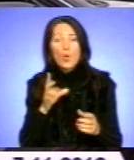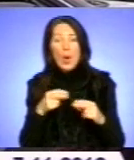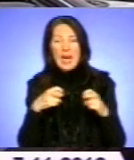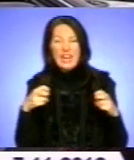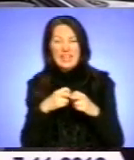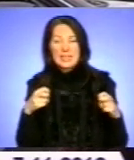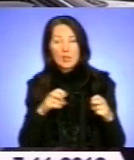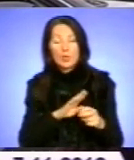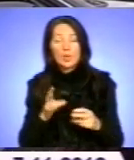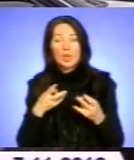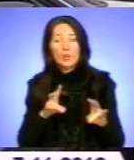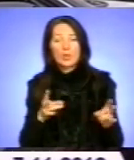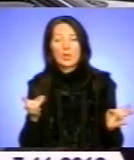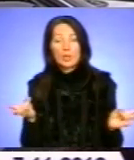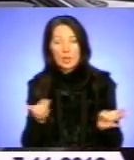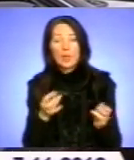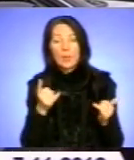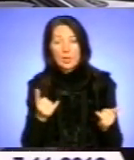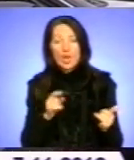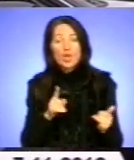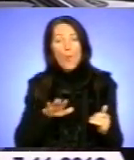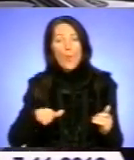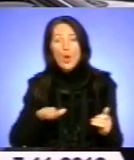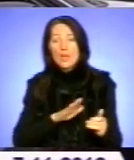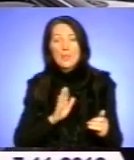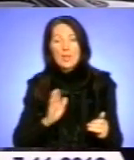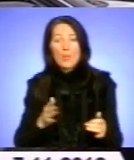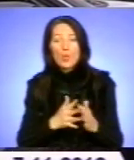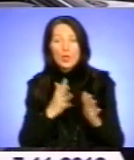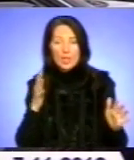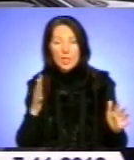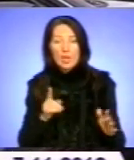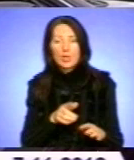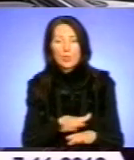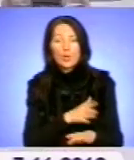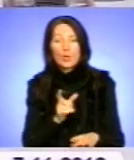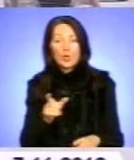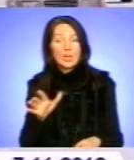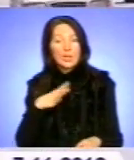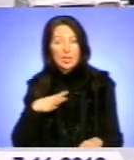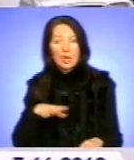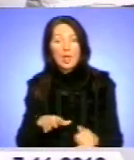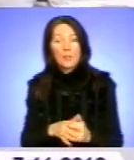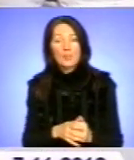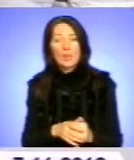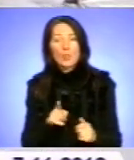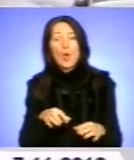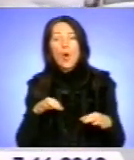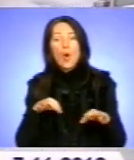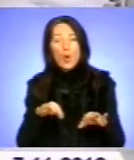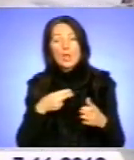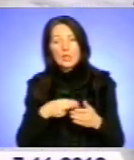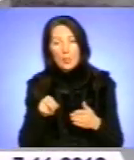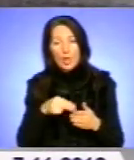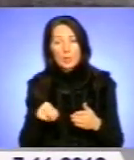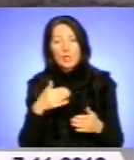бажано їх перевзувати в цей час, щоб потім не було ніякого ажіотажу і довго не чекали люди в черзі. Отож, колеса придбані,